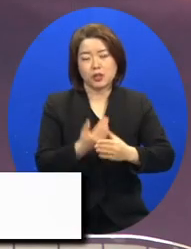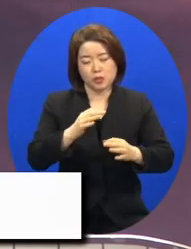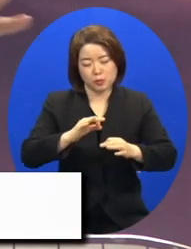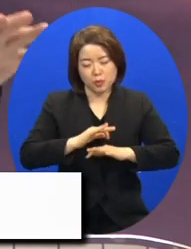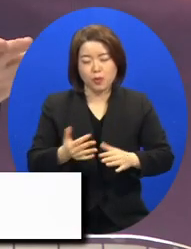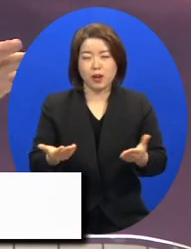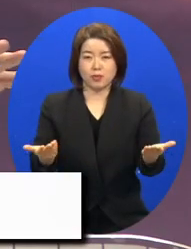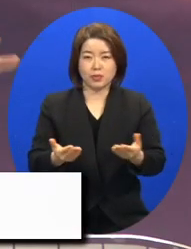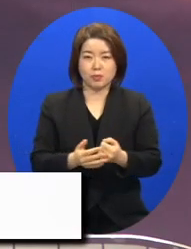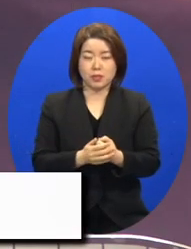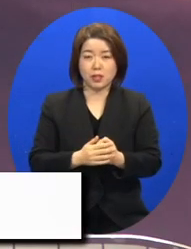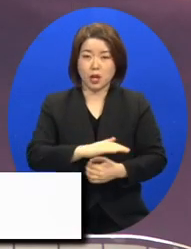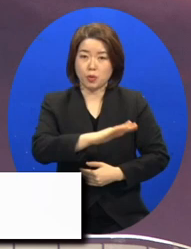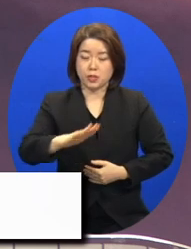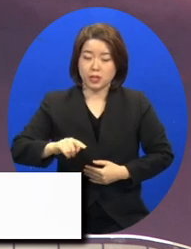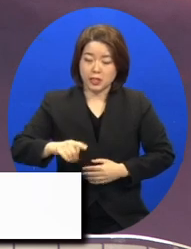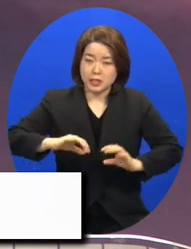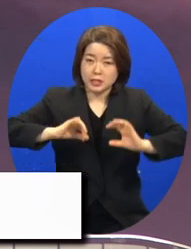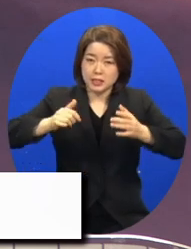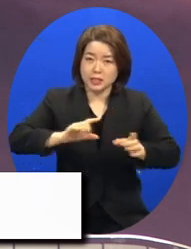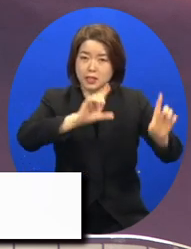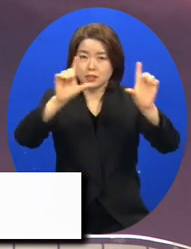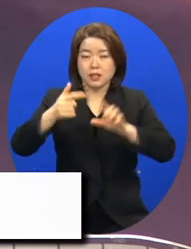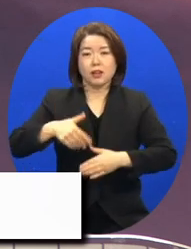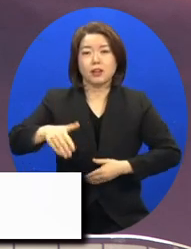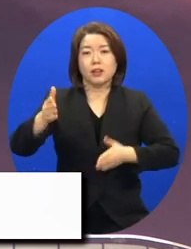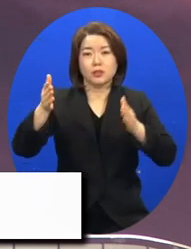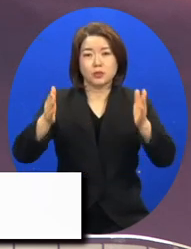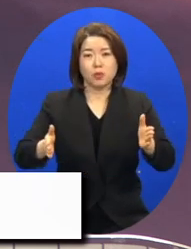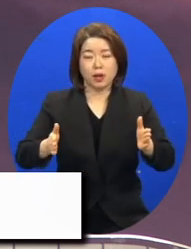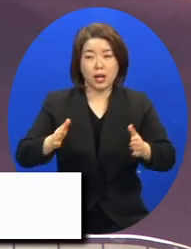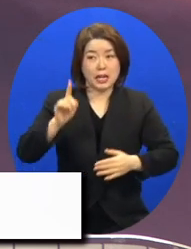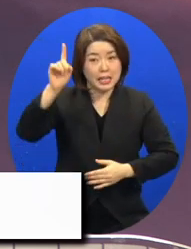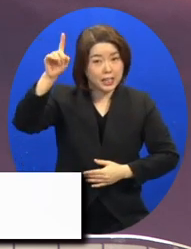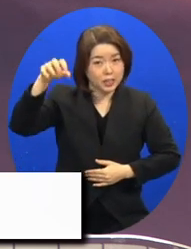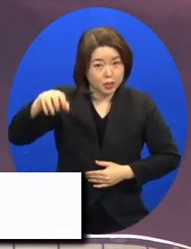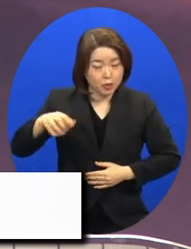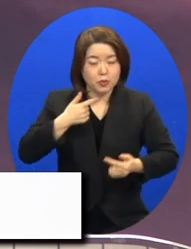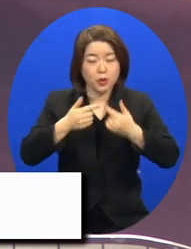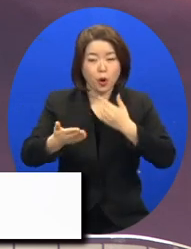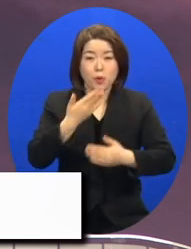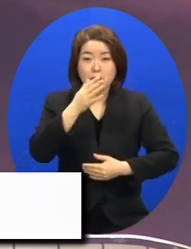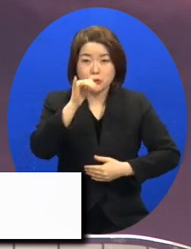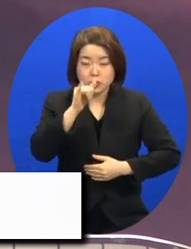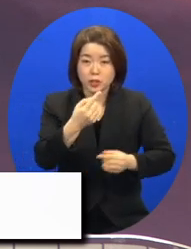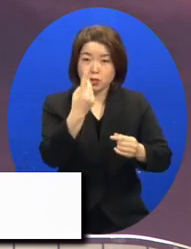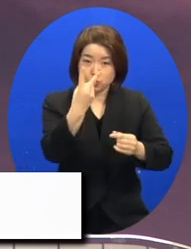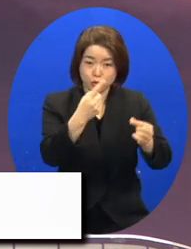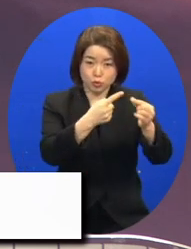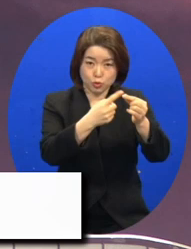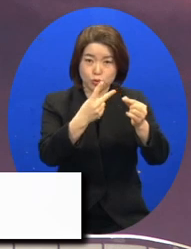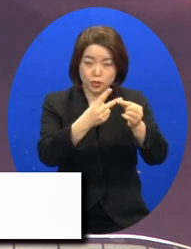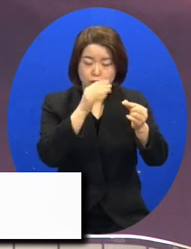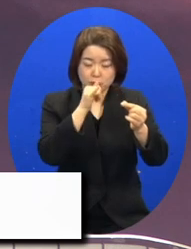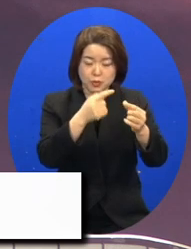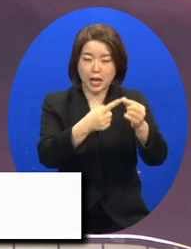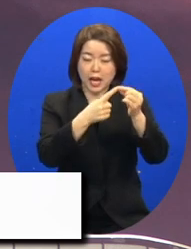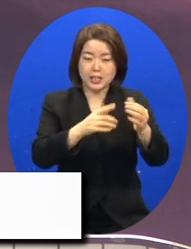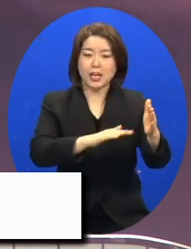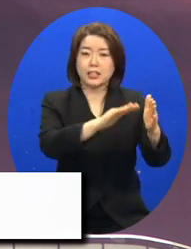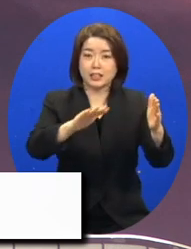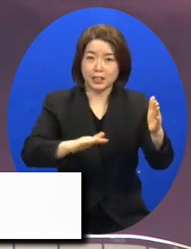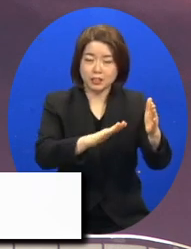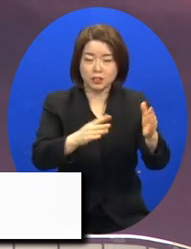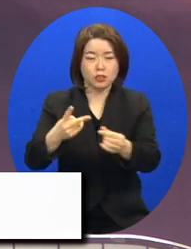세상에 사는 동안에 여기서 천국을 경험할 수 있는 곳이 두군데가 있는데 하나가 가정 이고 하나는 교회